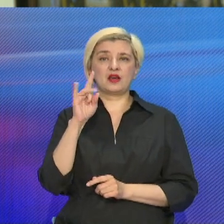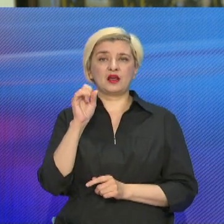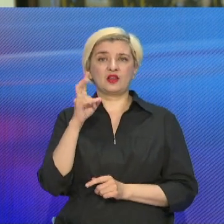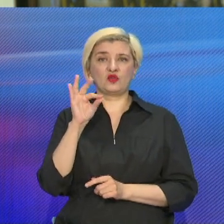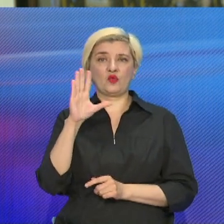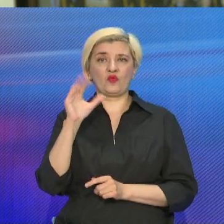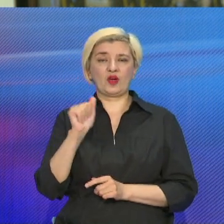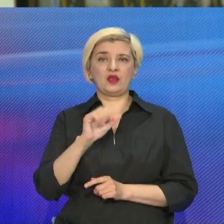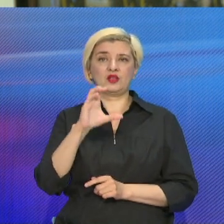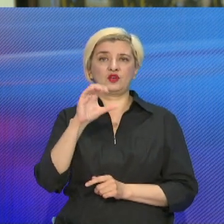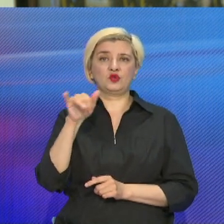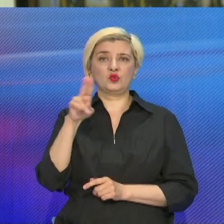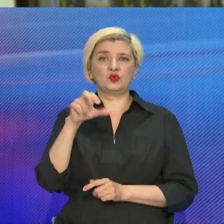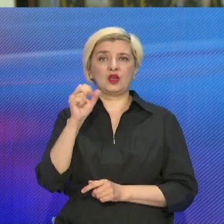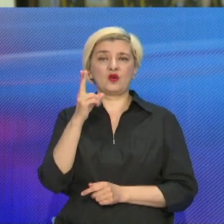Судакова,